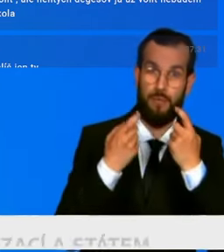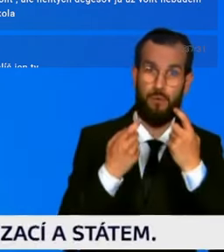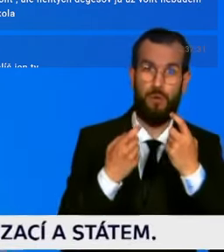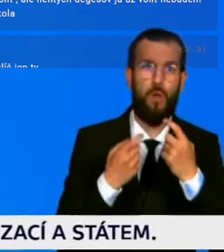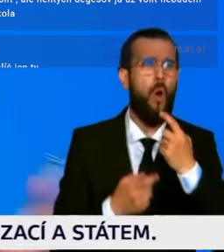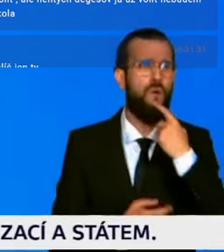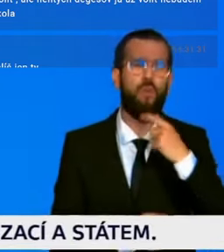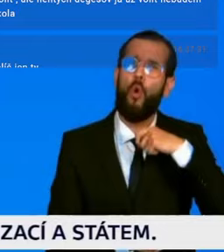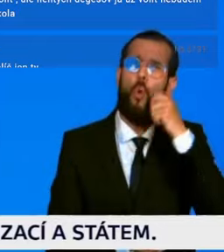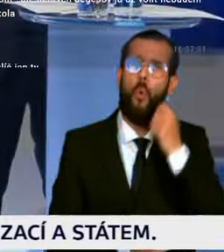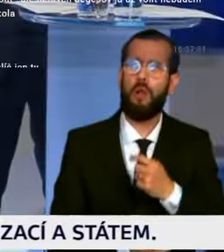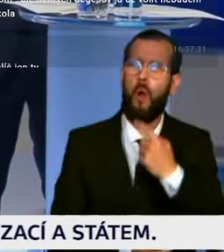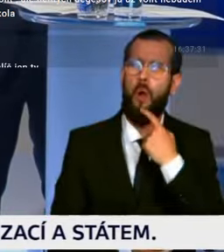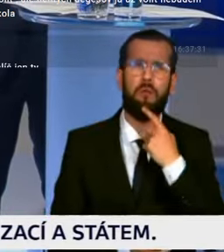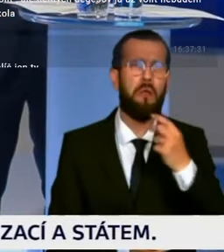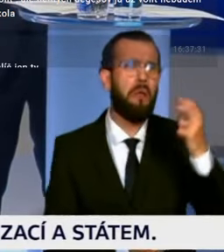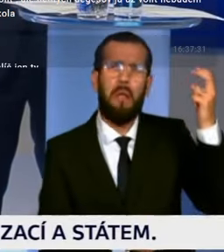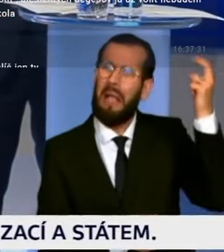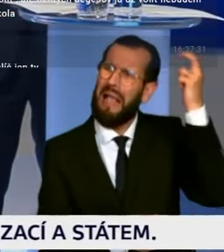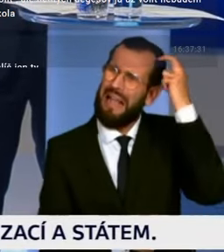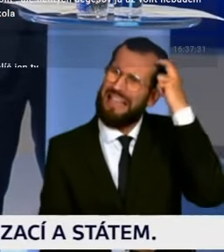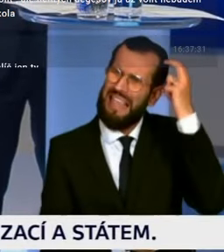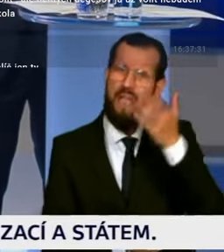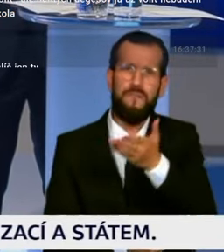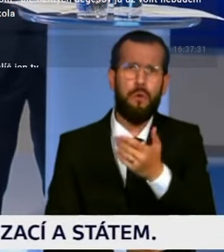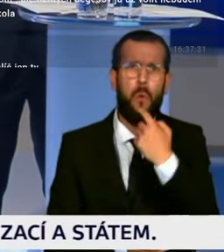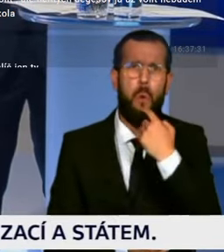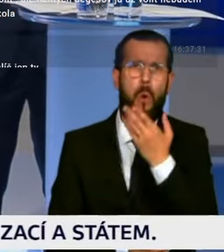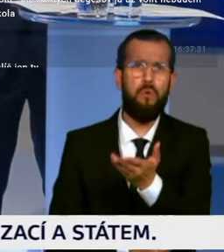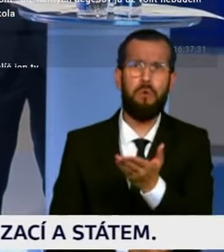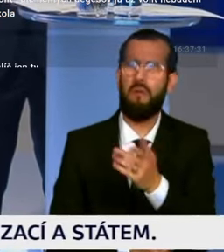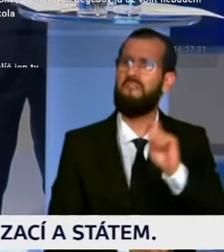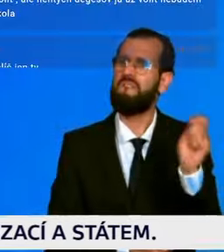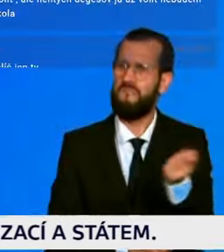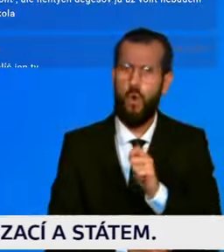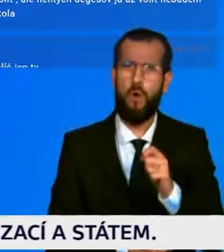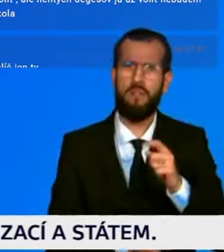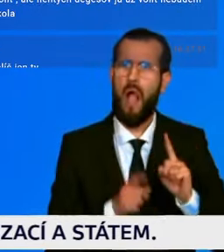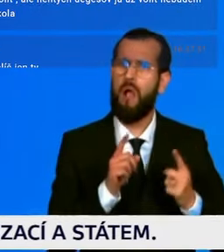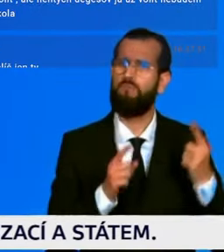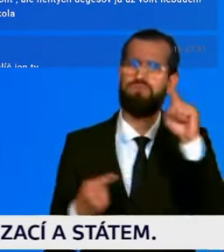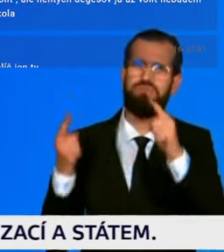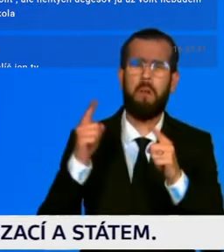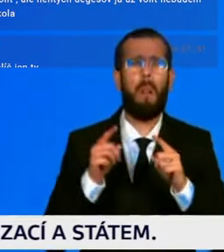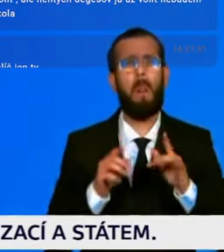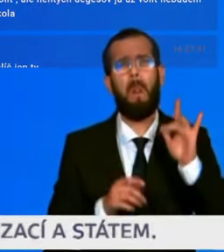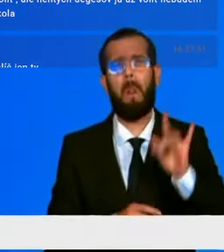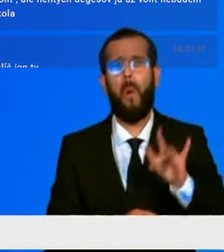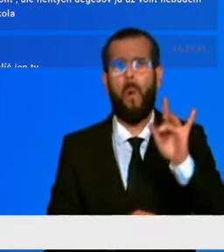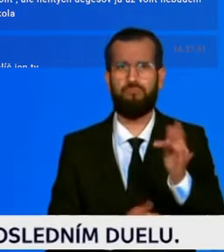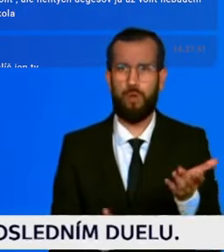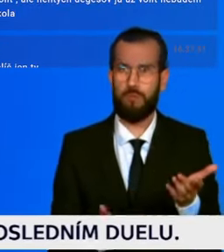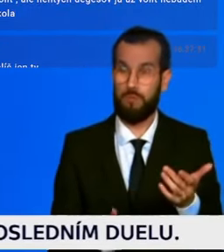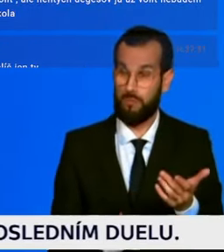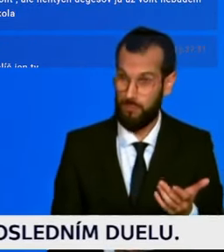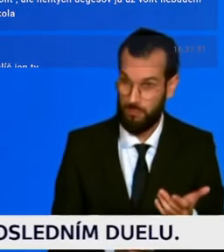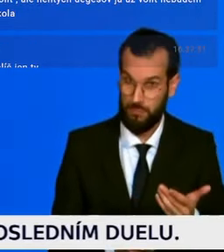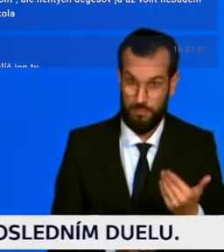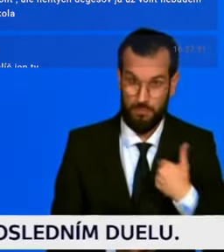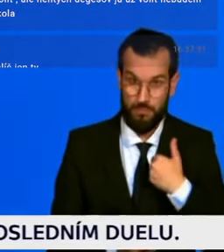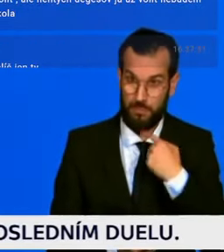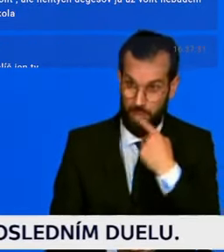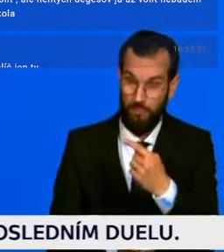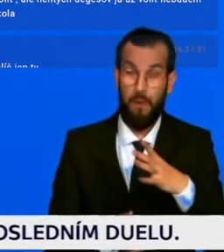povedia že vlastne v kijeve eh v Kyjeve je vojna A bombardovanie len sem tam ja pripomeniem pánovi